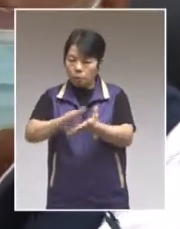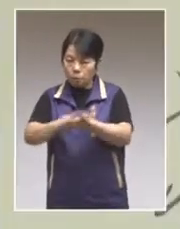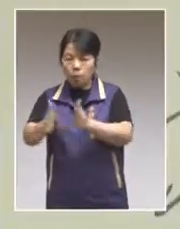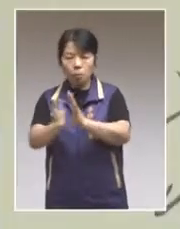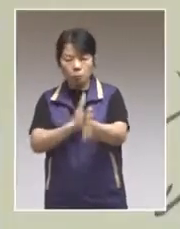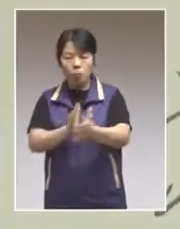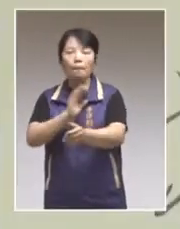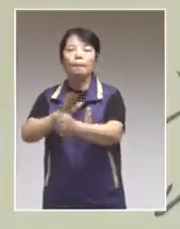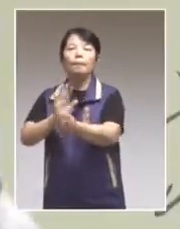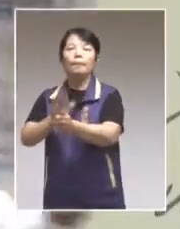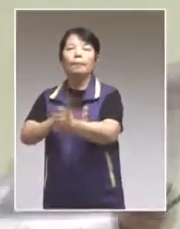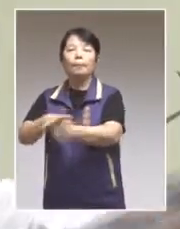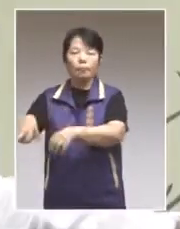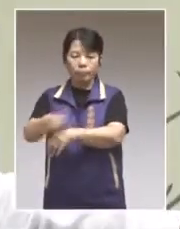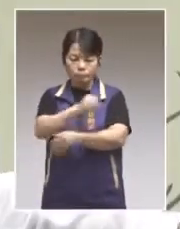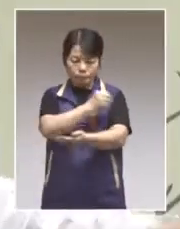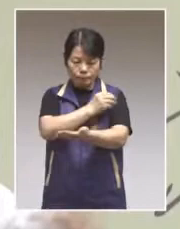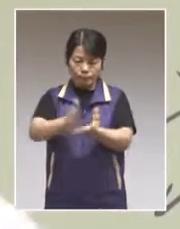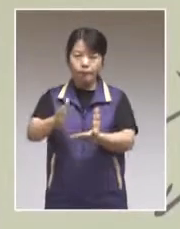动作。